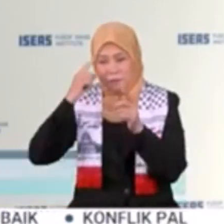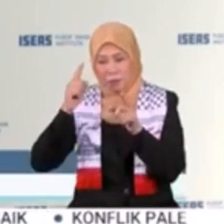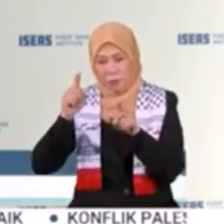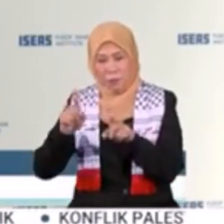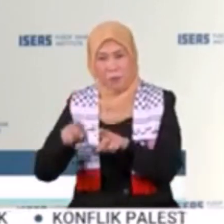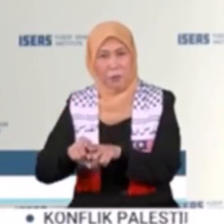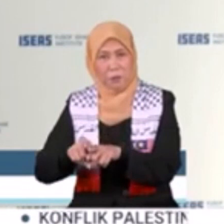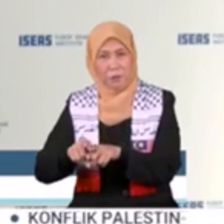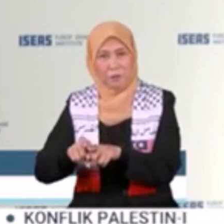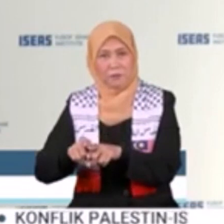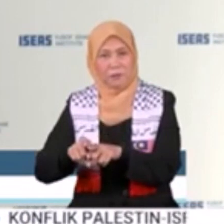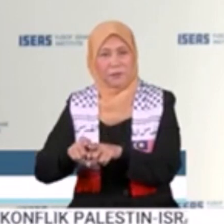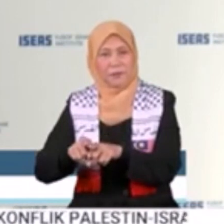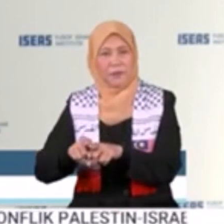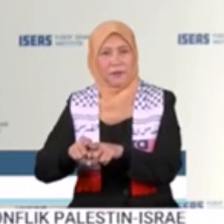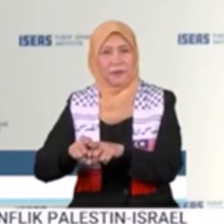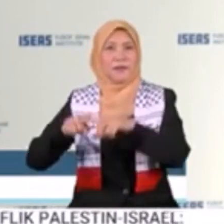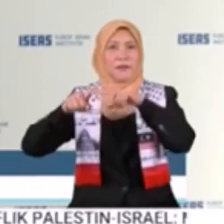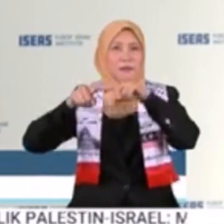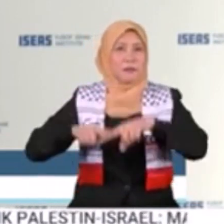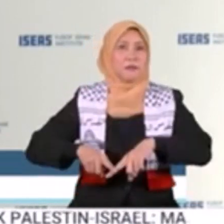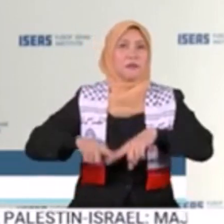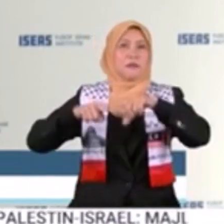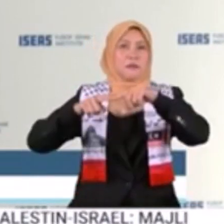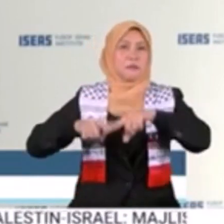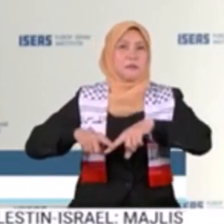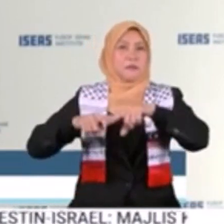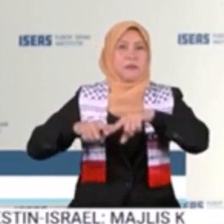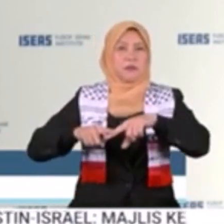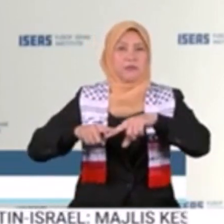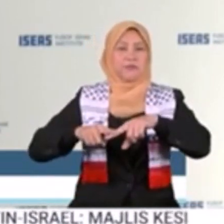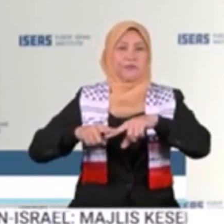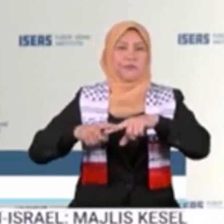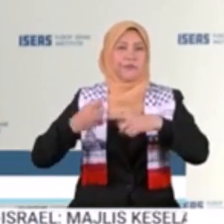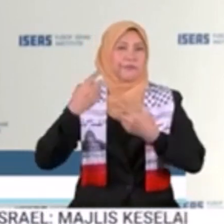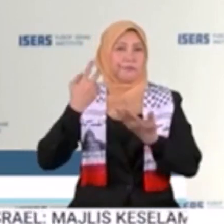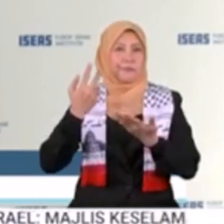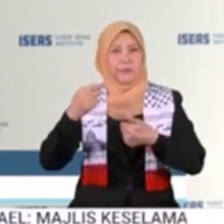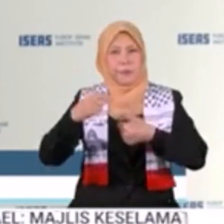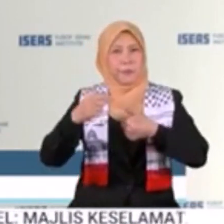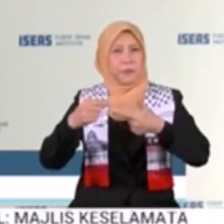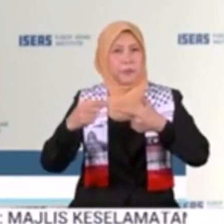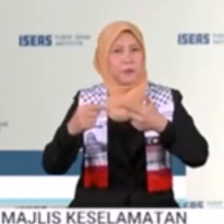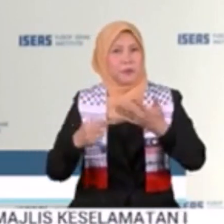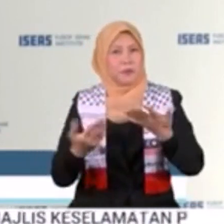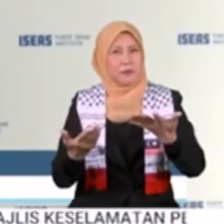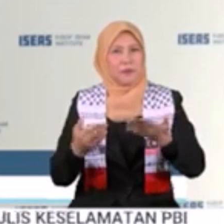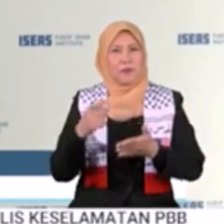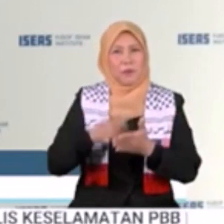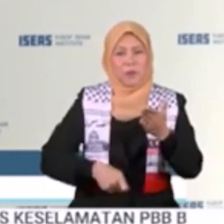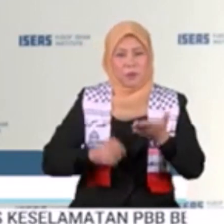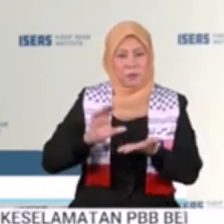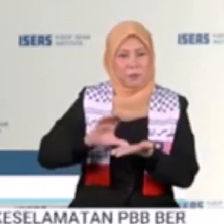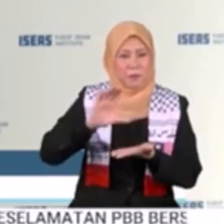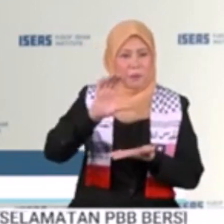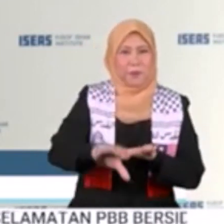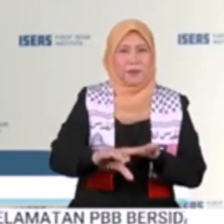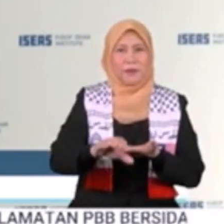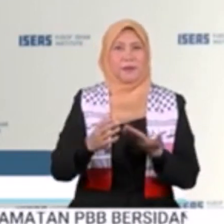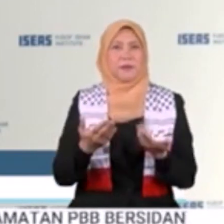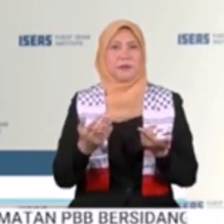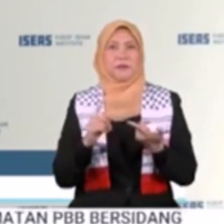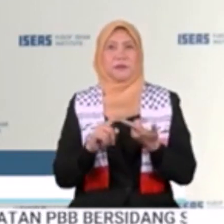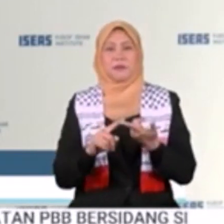kemudian ini kan akan bergantung kepada beberapa faktor macam kos pelaburan dan